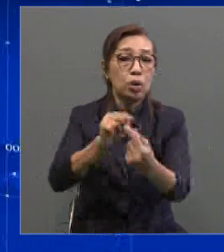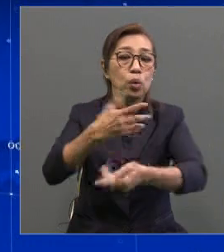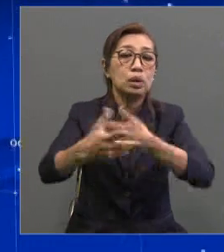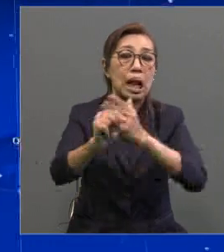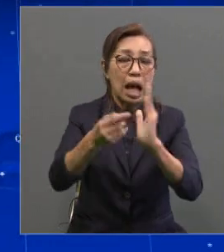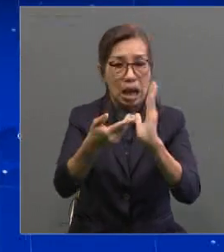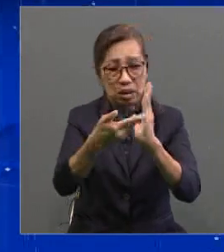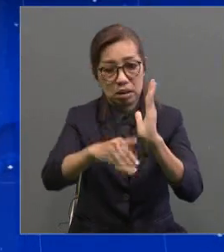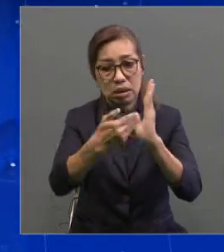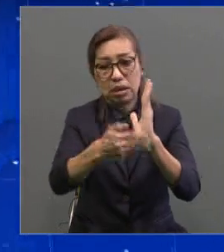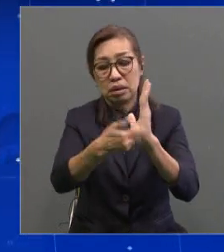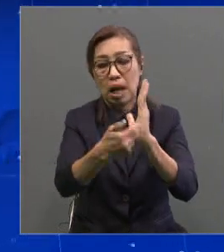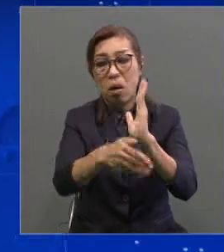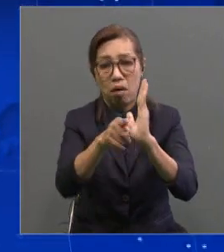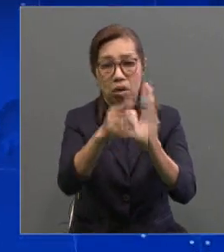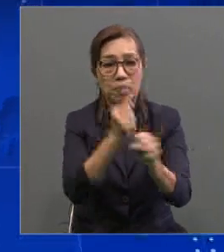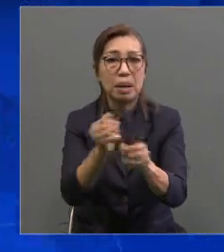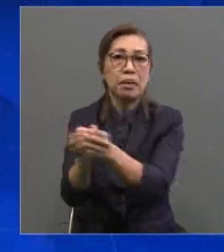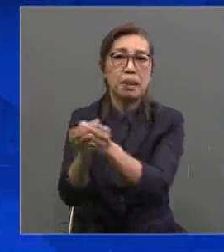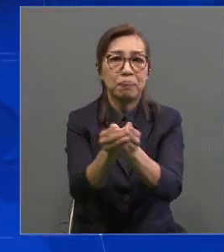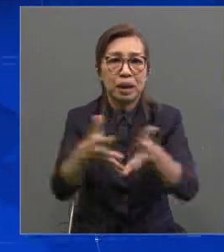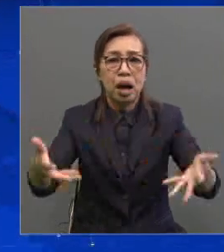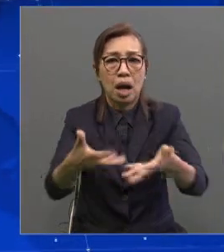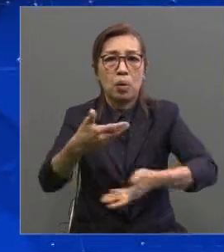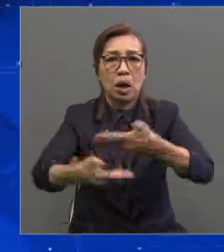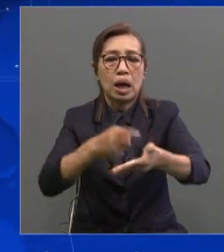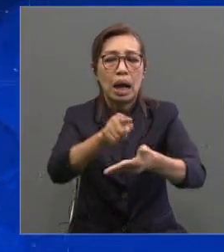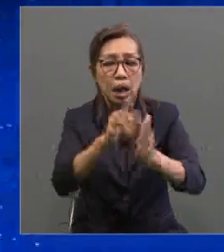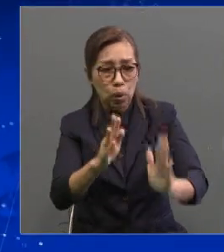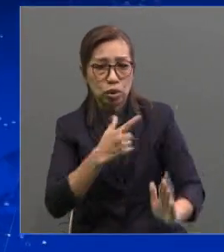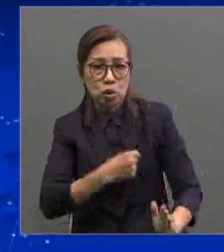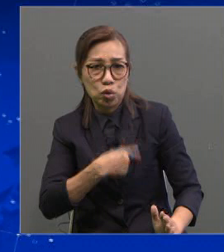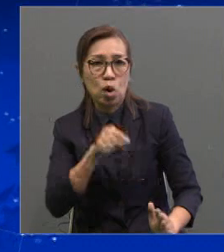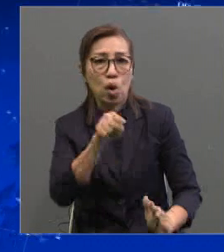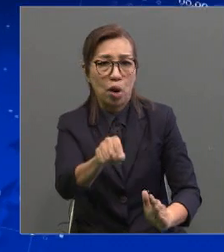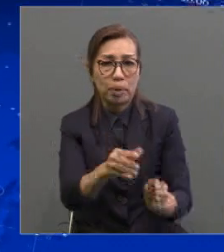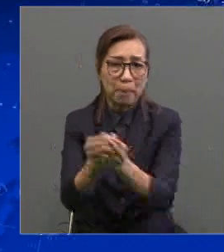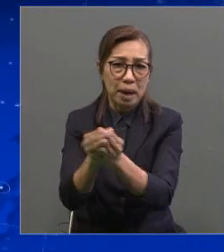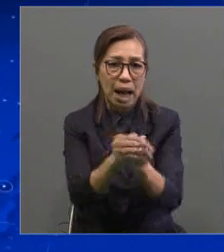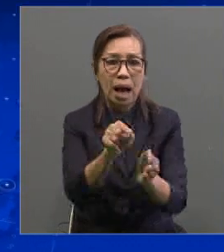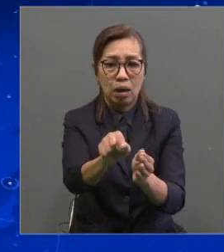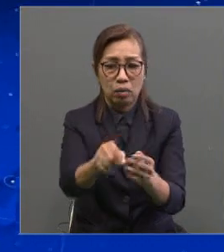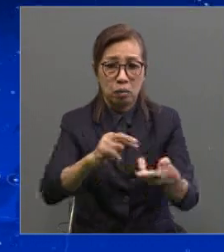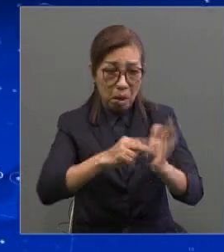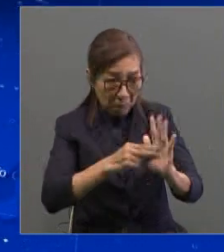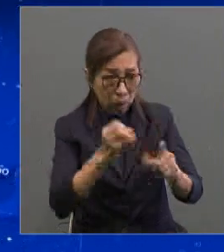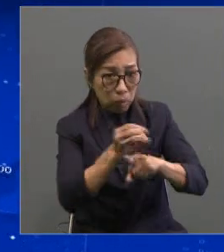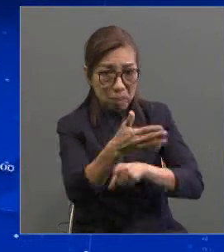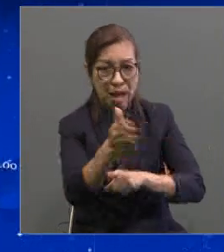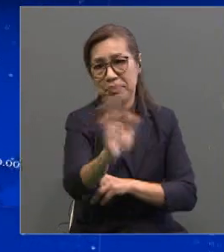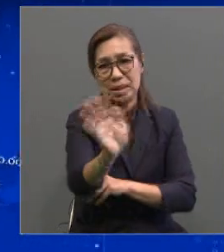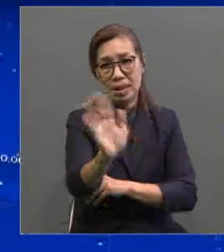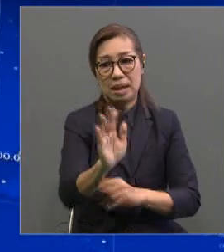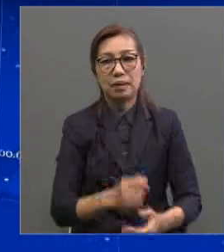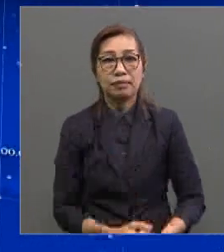ทางชายแดนภาคตะวันออกเพื่อนำไปประกอบเป็นอาหารป่าขายให้แก่ผู้ที่ชื่นชอบเท่านั้นไม่ได้เป็นไปตามกระแสข่าวแต่อย่างใด